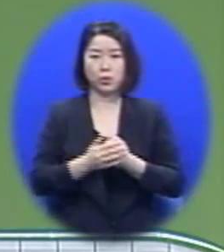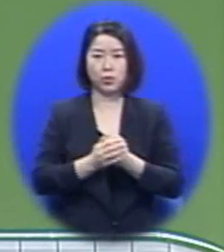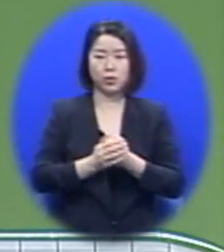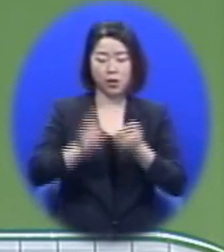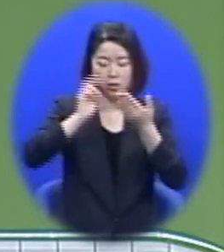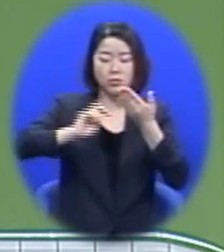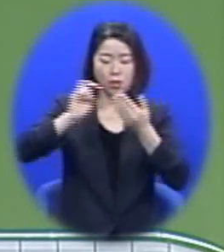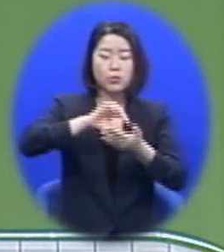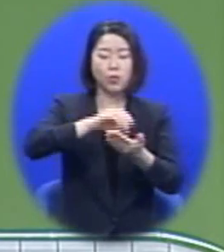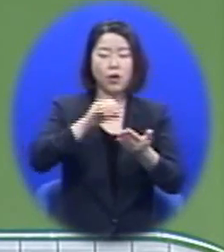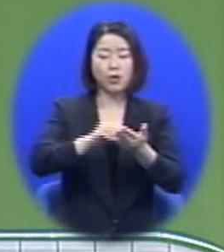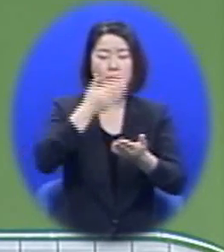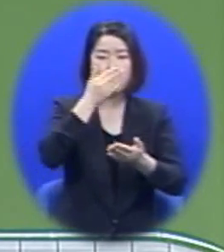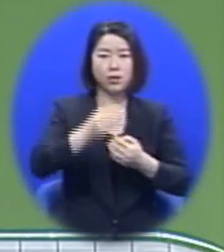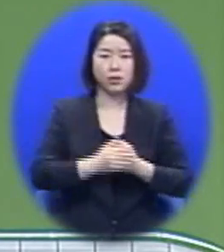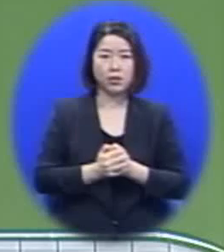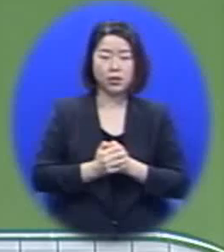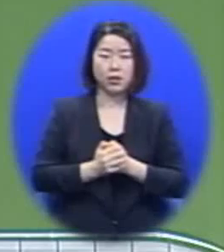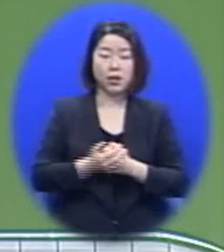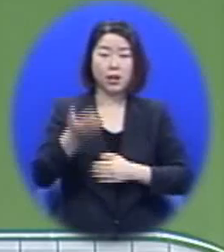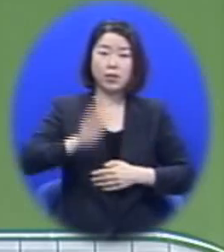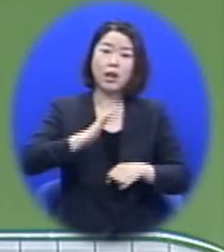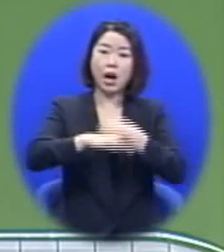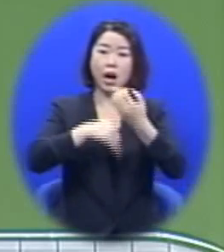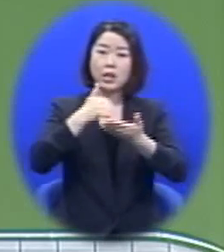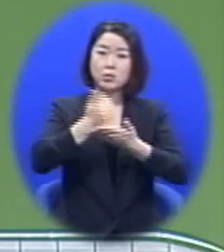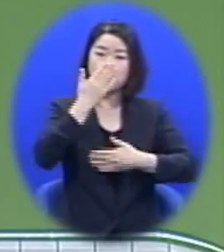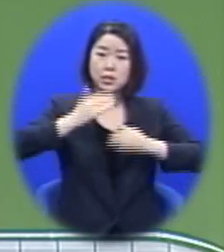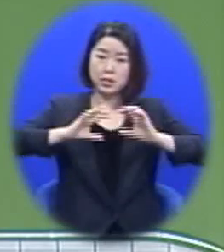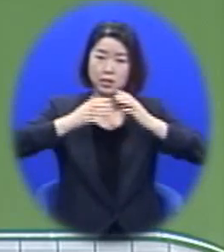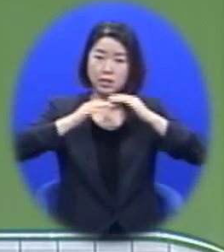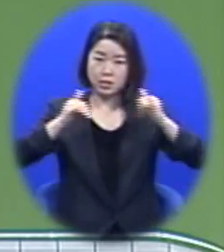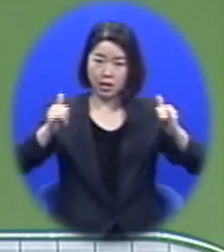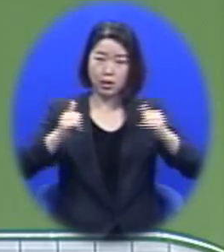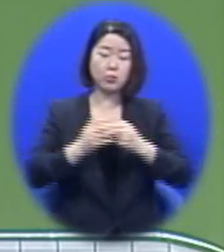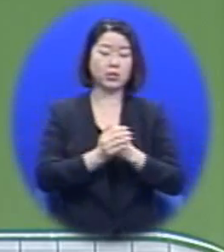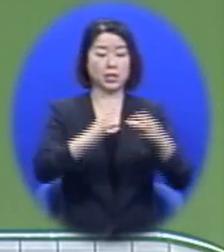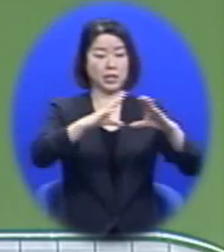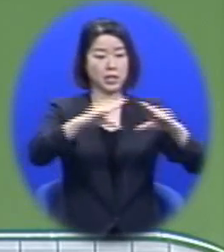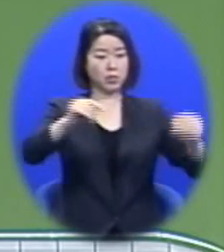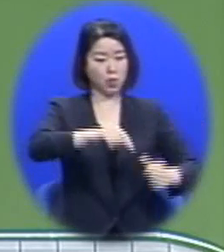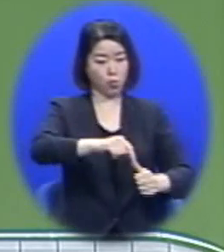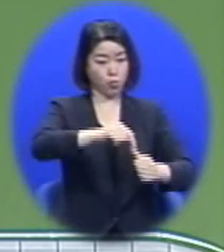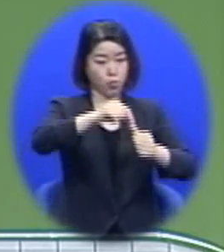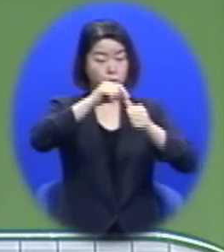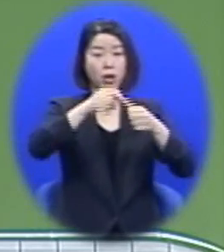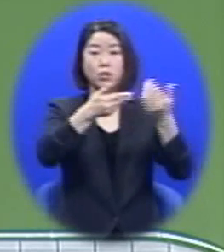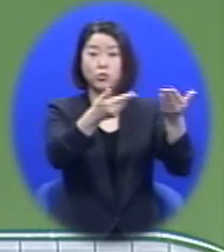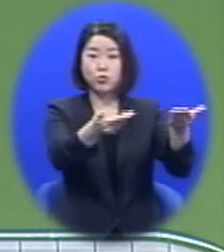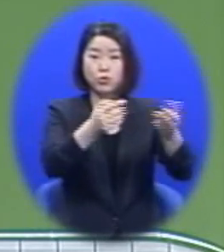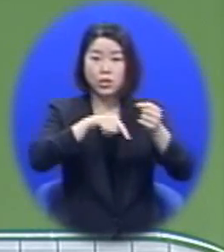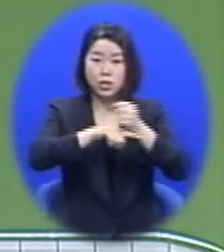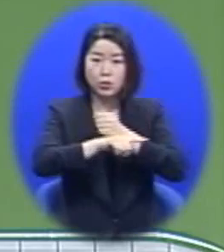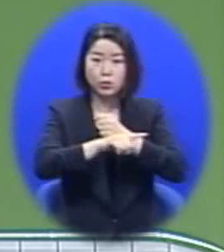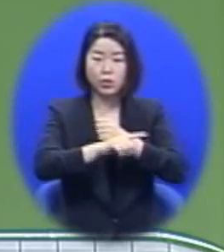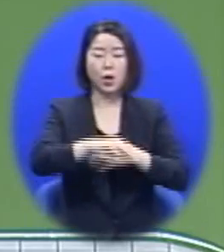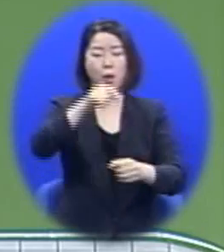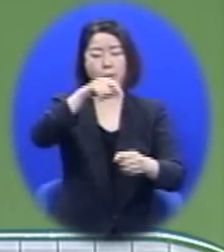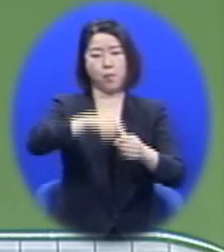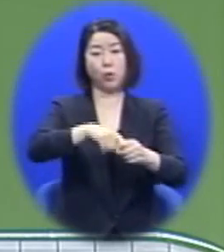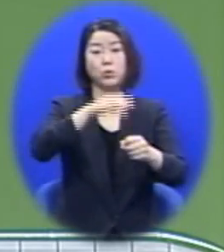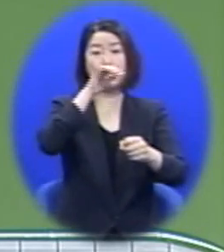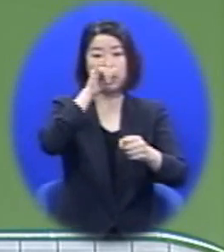만하지요. 그런데 하나님께서 이스라엘 백성을 애굽에서 구원해 내신 것은 목적이